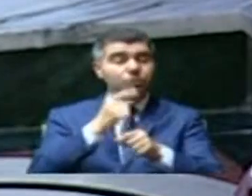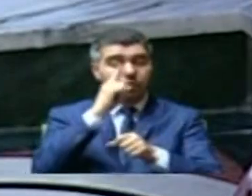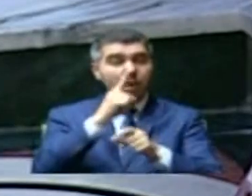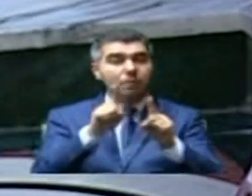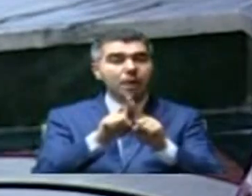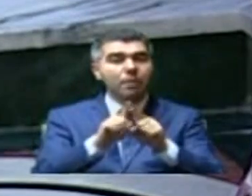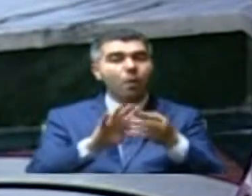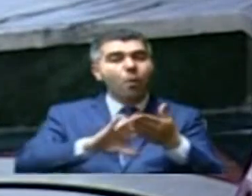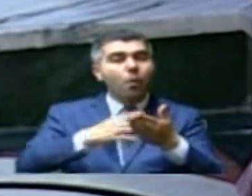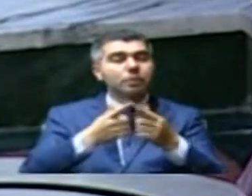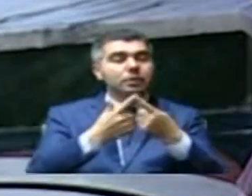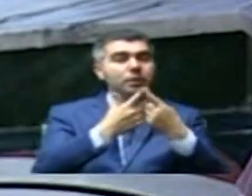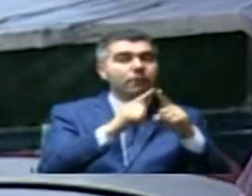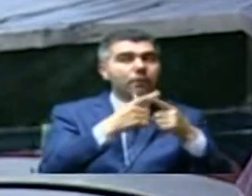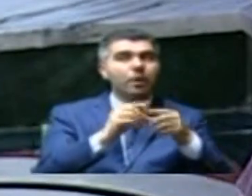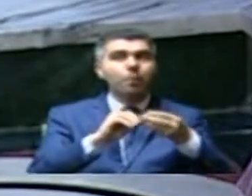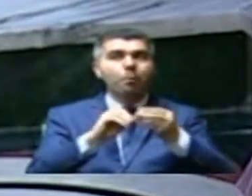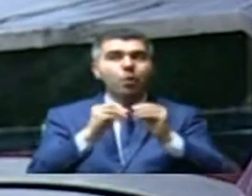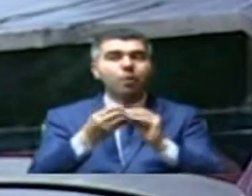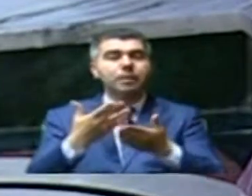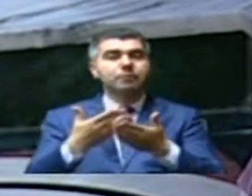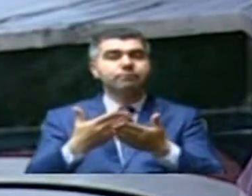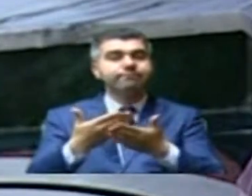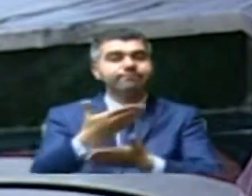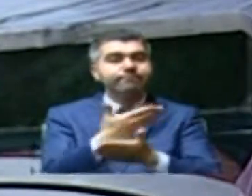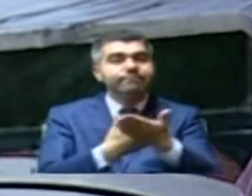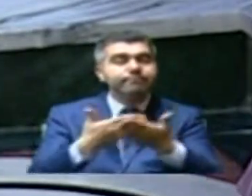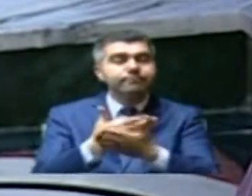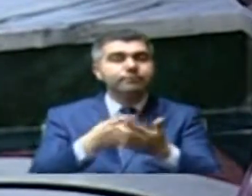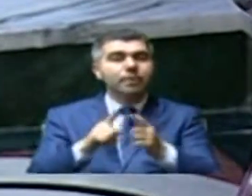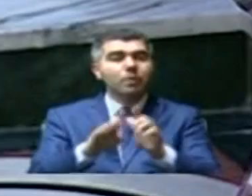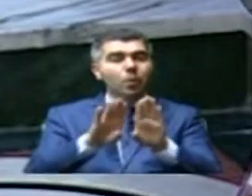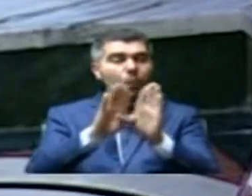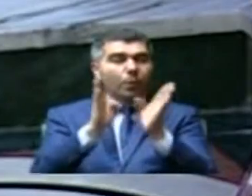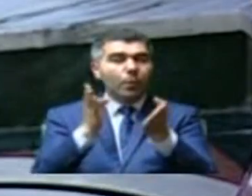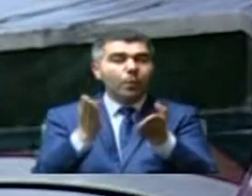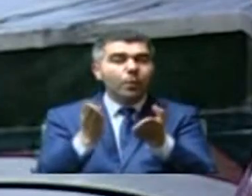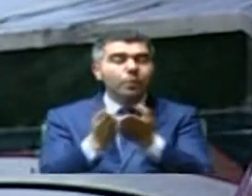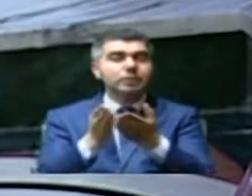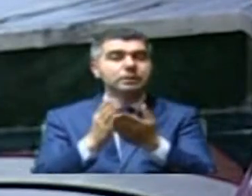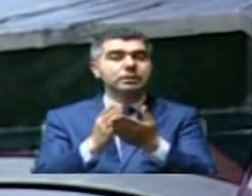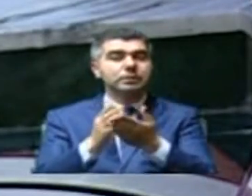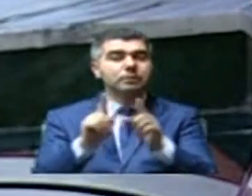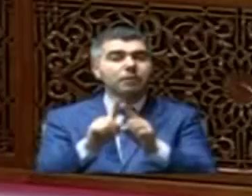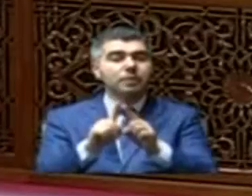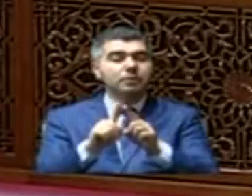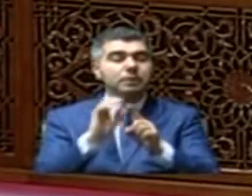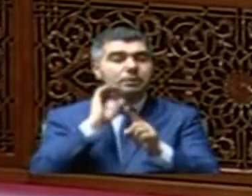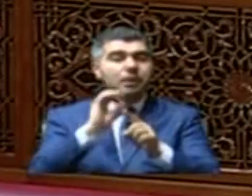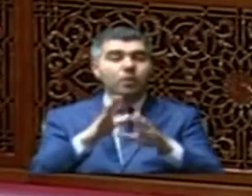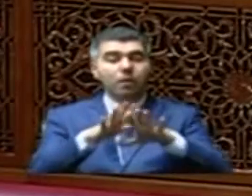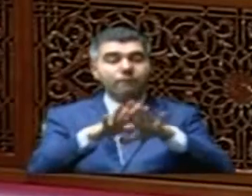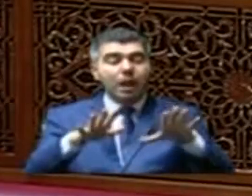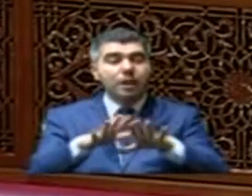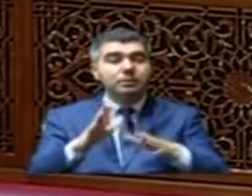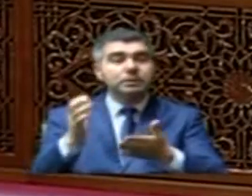اللي مرتبط بواحد الاشكال اللي احنا دخلناه في المنظومه ديال التقييم ديال المشاريع ديالنا اللي هو تصفيه الوعاء العقاري. عندنا اشكال